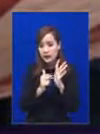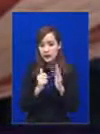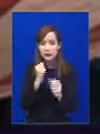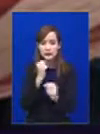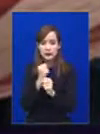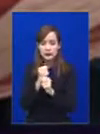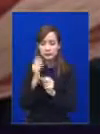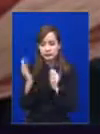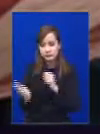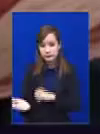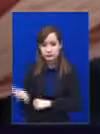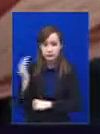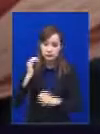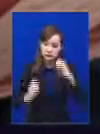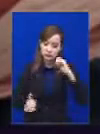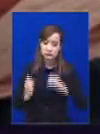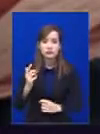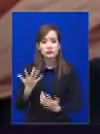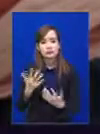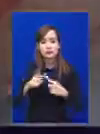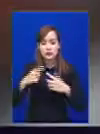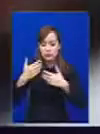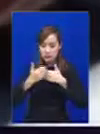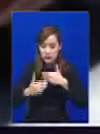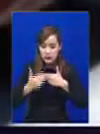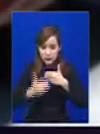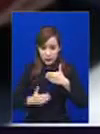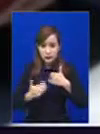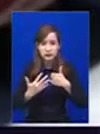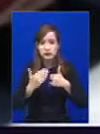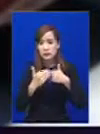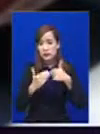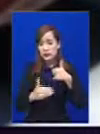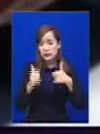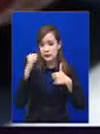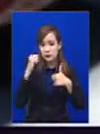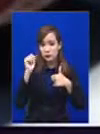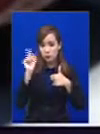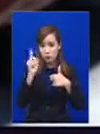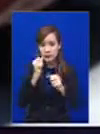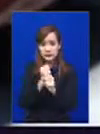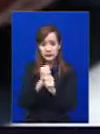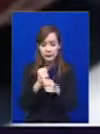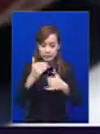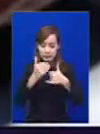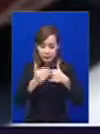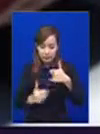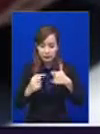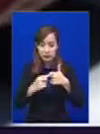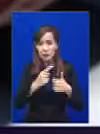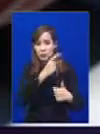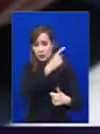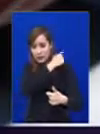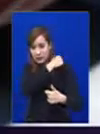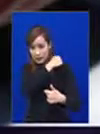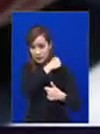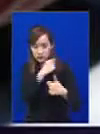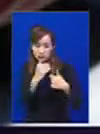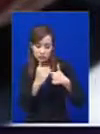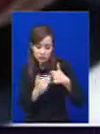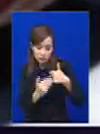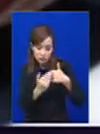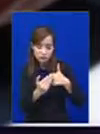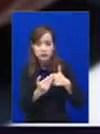ภาพบำบัดจนถึงการผ่าตัดโดยการผ่าตัดแบบเดิมนั้นจะทำการผ่าตัดเข้าทางด้านหลังของสะโพกหรือเข้า